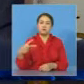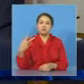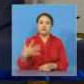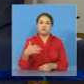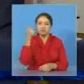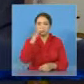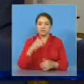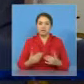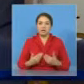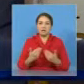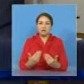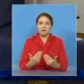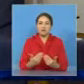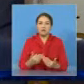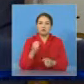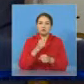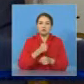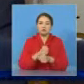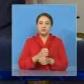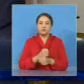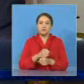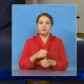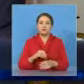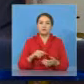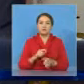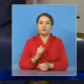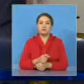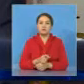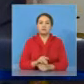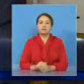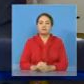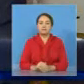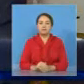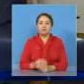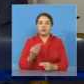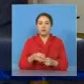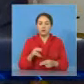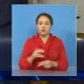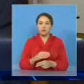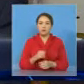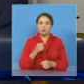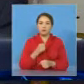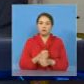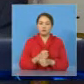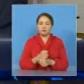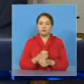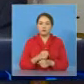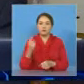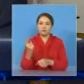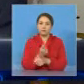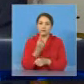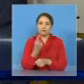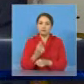2020-2025 жылдарға арналған жұмыс стратегиясы бекітіледі. Ол стратегия жұмыс стратегиясында ең